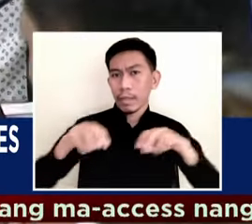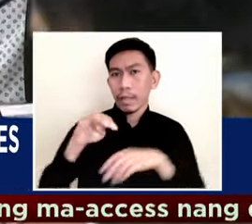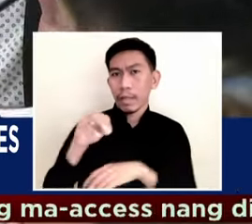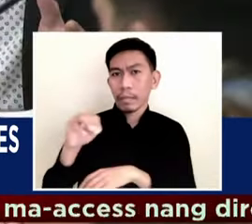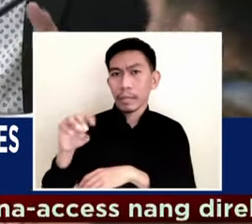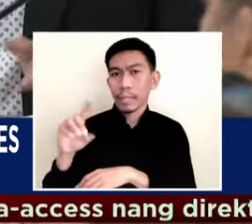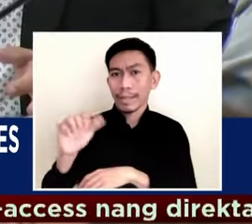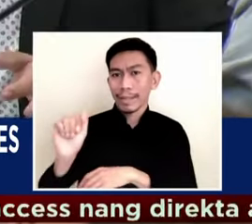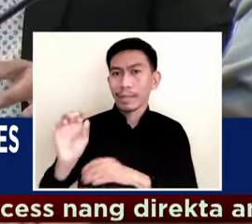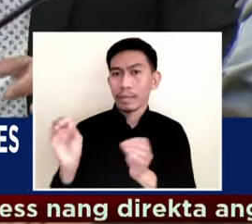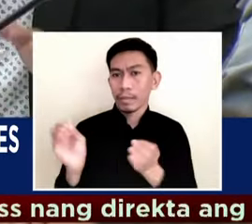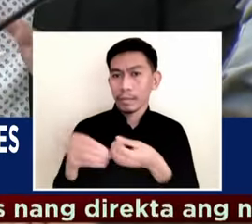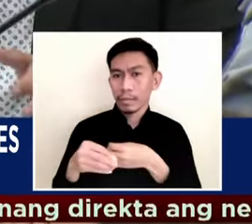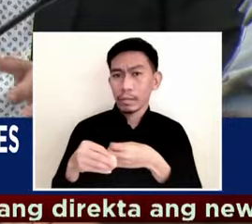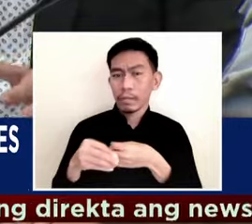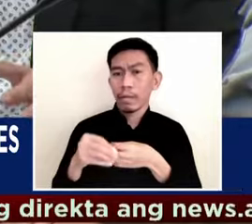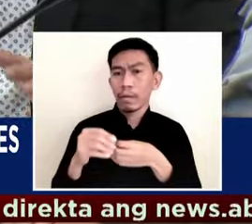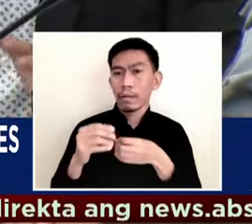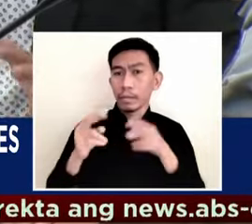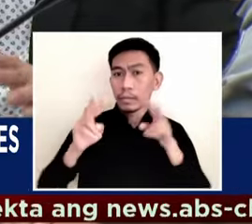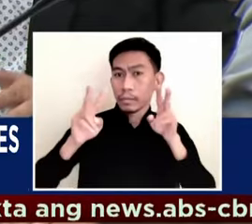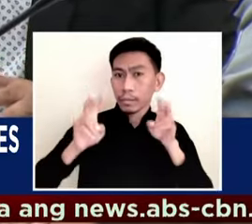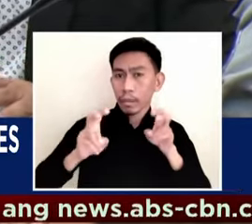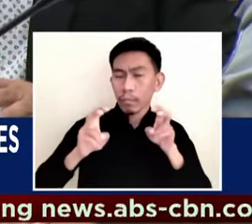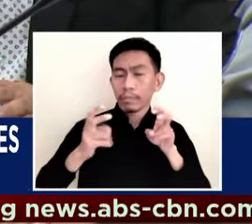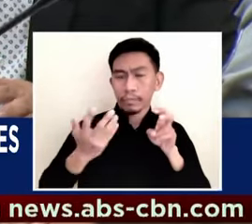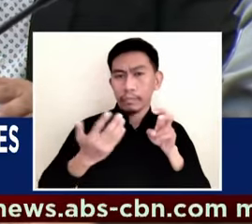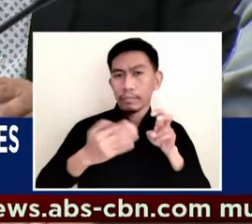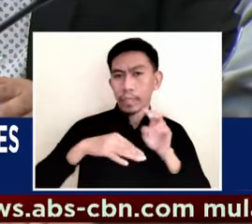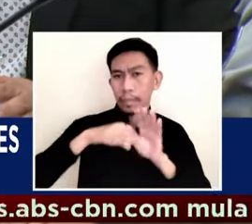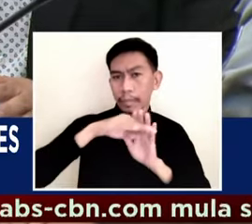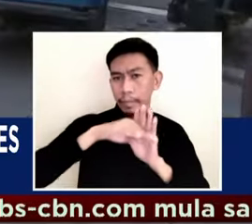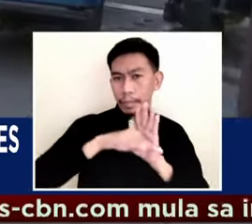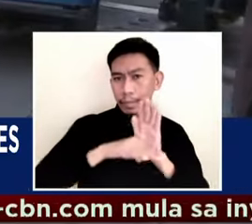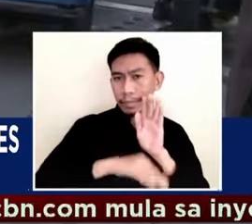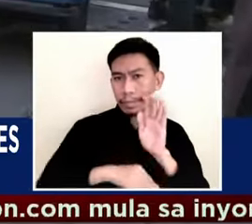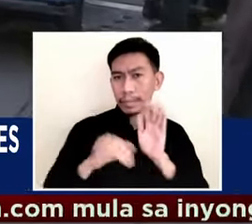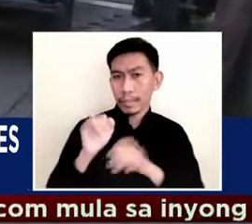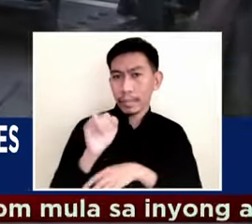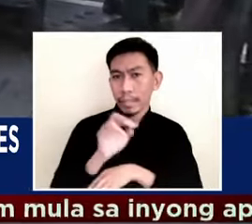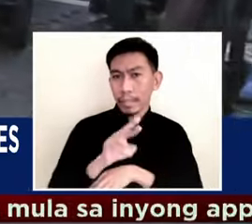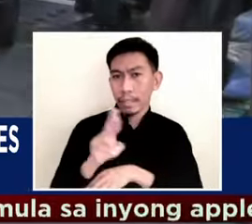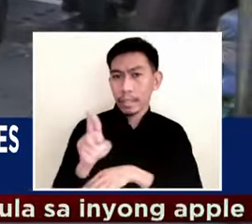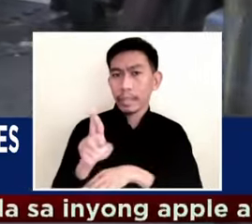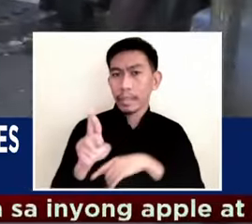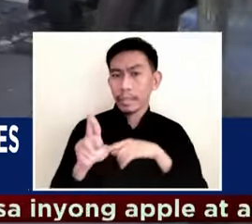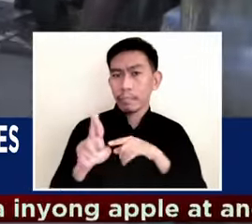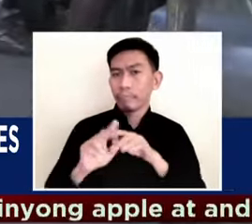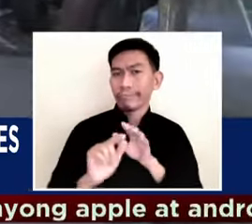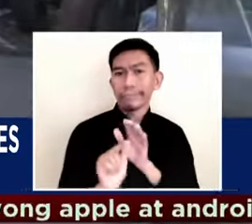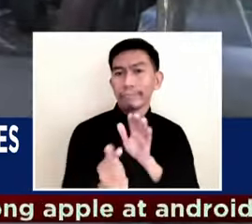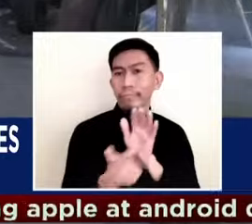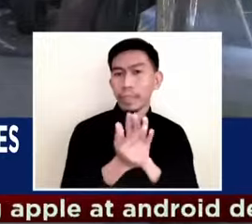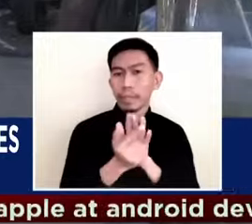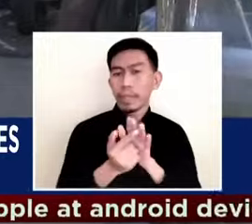Authority tungkol sa pagbabalangkas ng implementing rules and regulations sa pagbabawal sa light e-vehicles sa